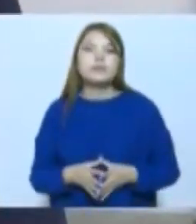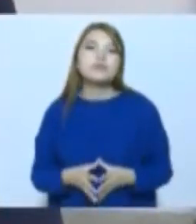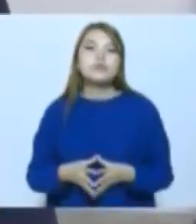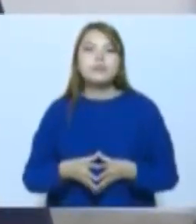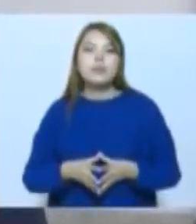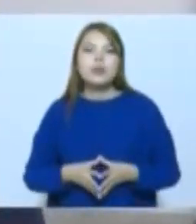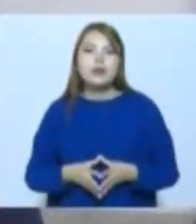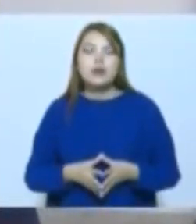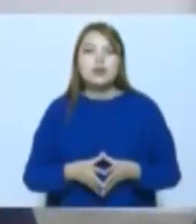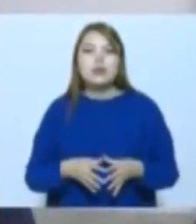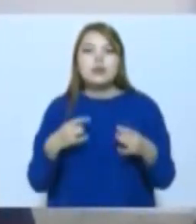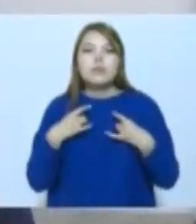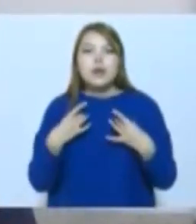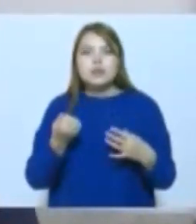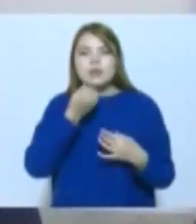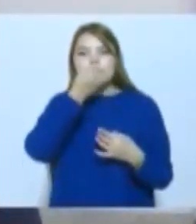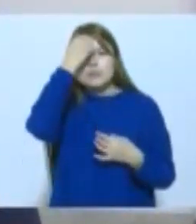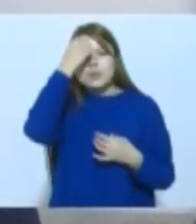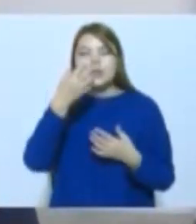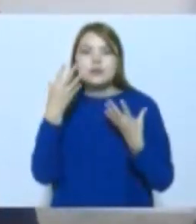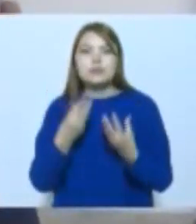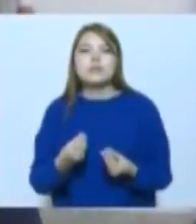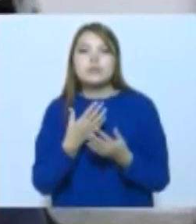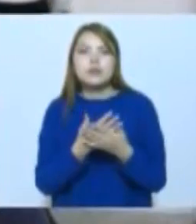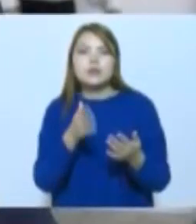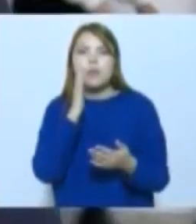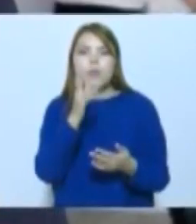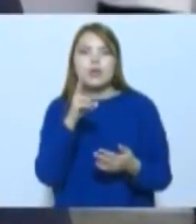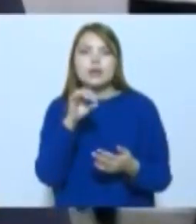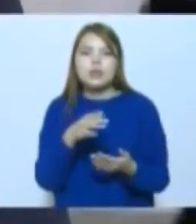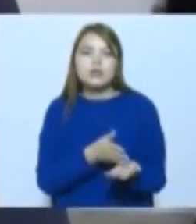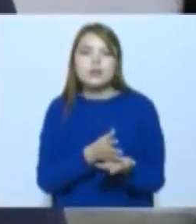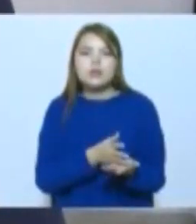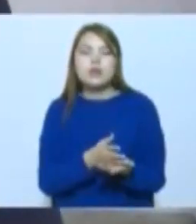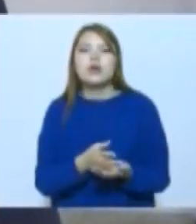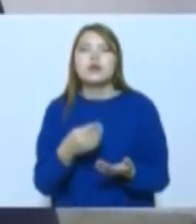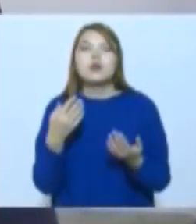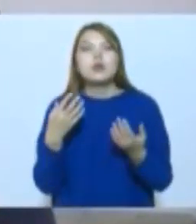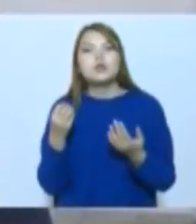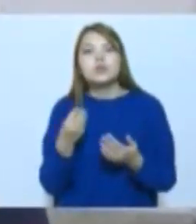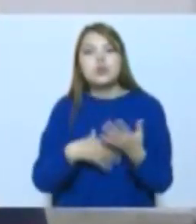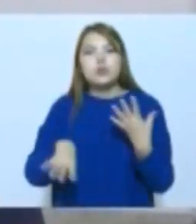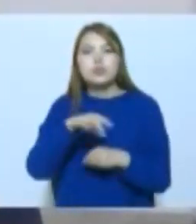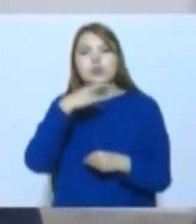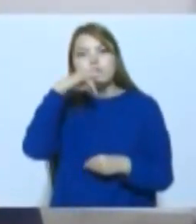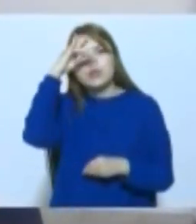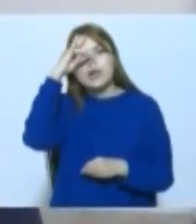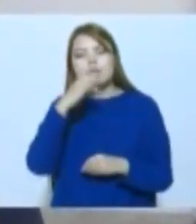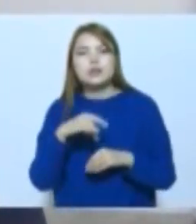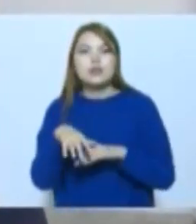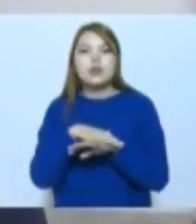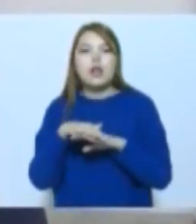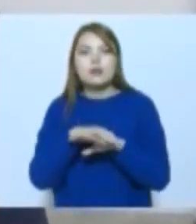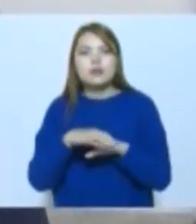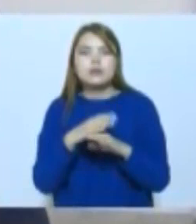айту мерекесі осы 5 жылдан бері тойланып келе жатыр. Бұл жалпы Қазақстан халқының